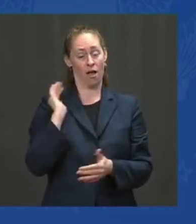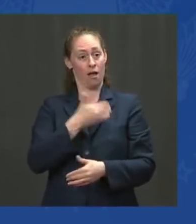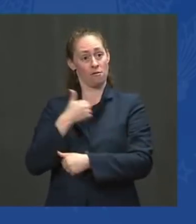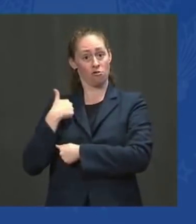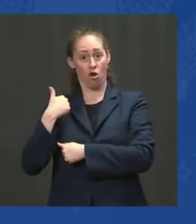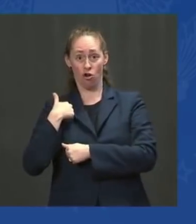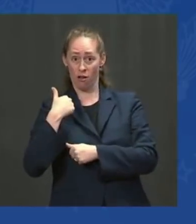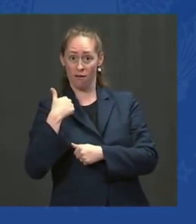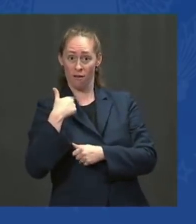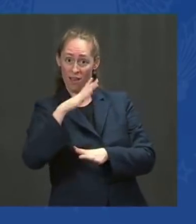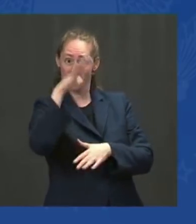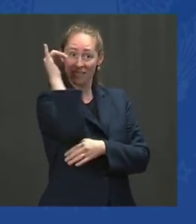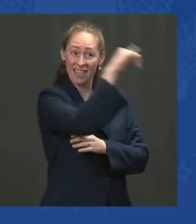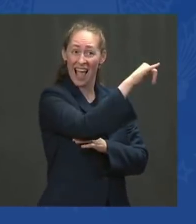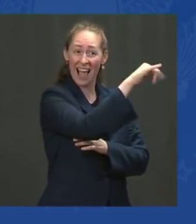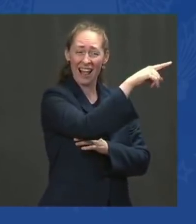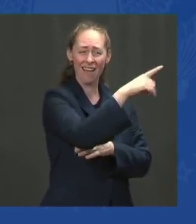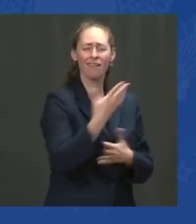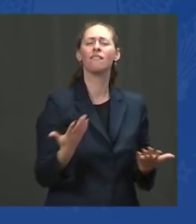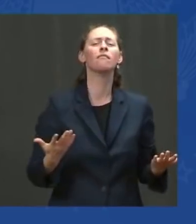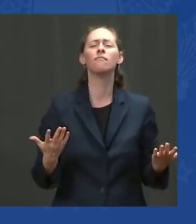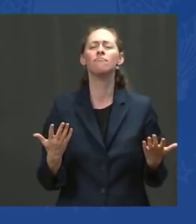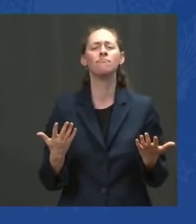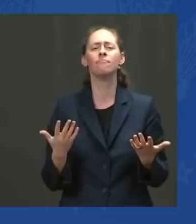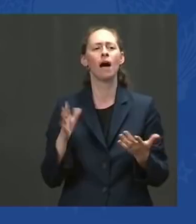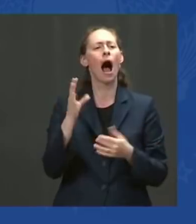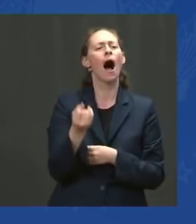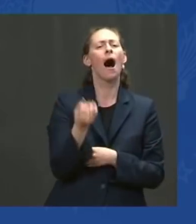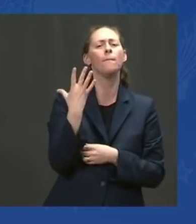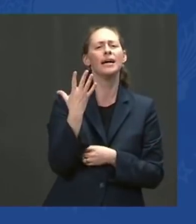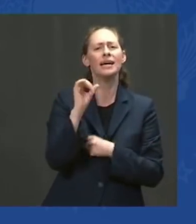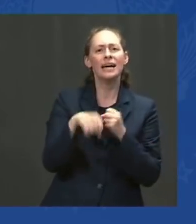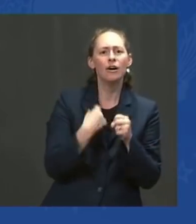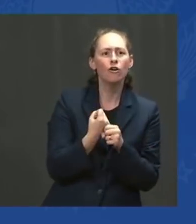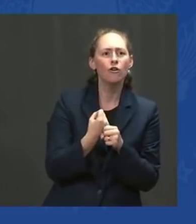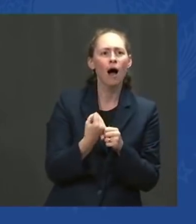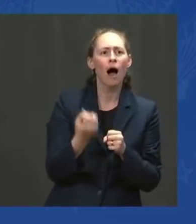也在争相的进行评论。在这个时候啊，当然